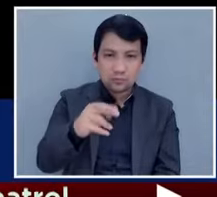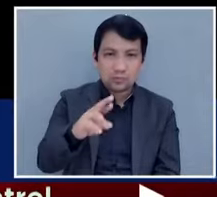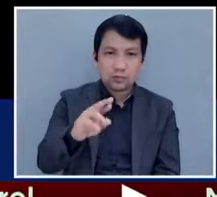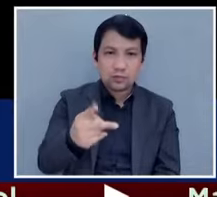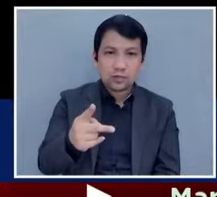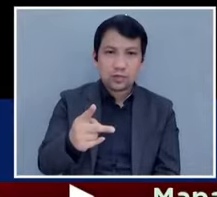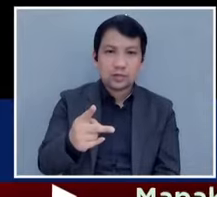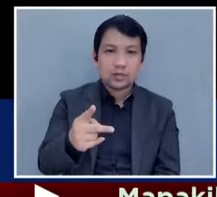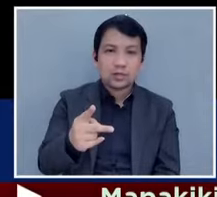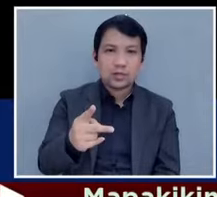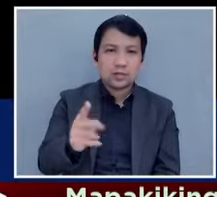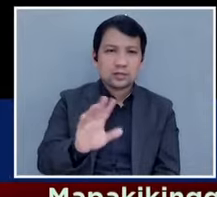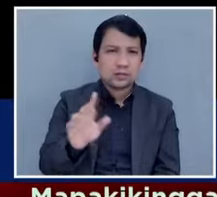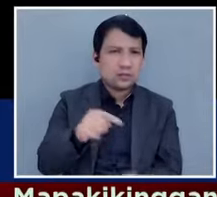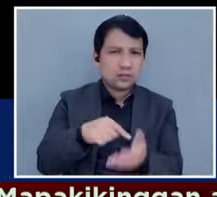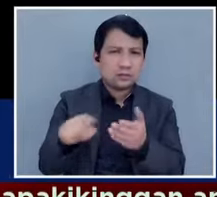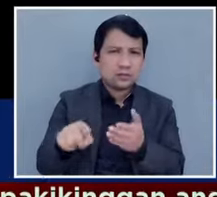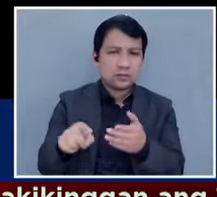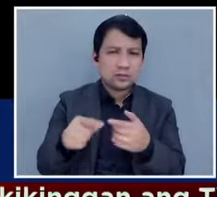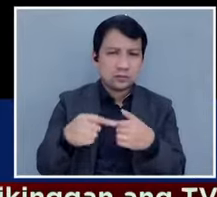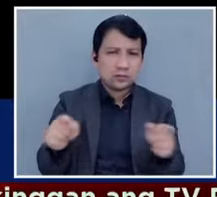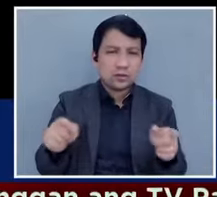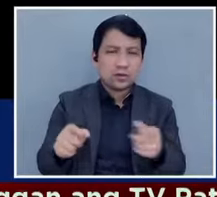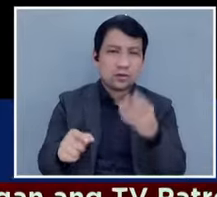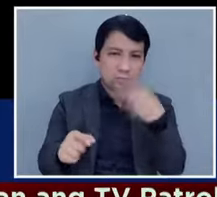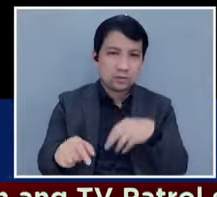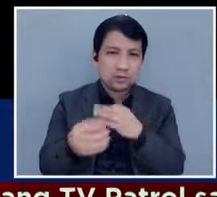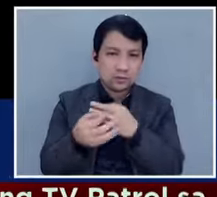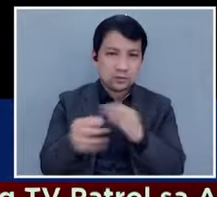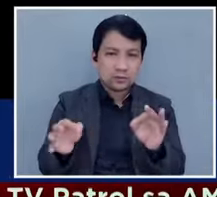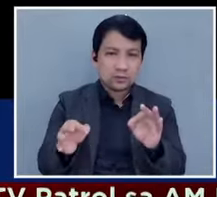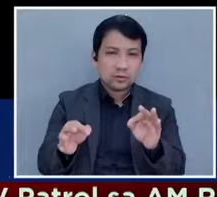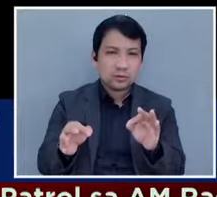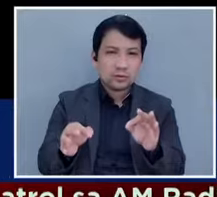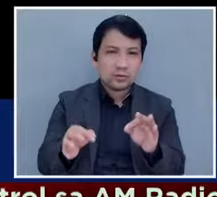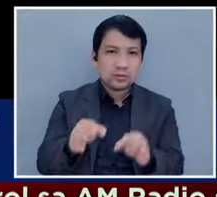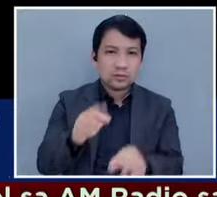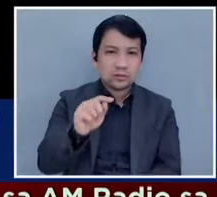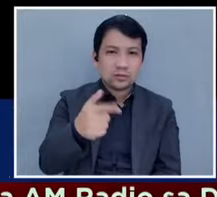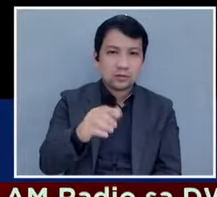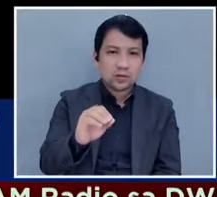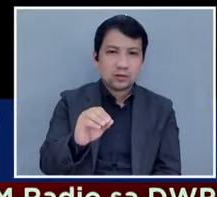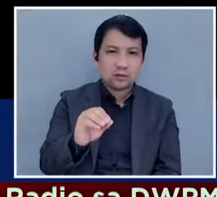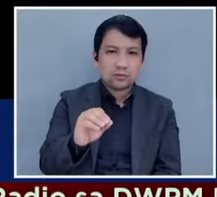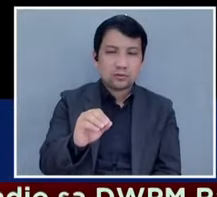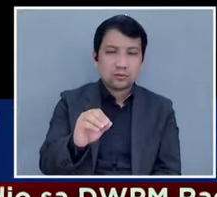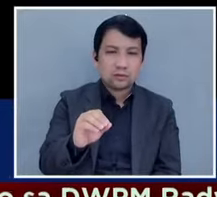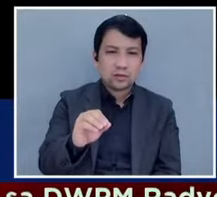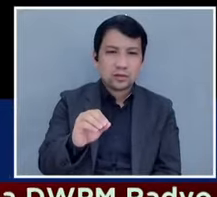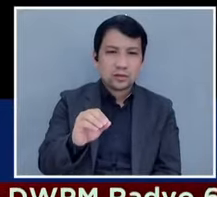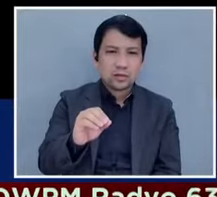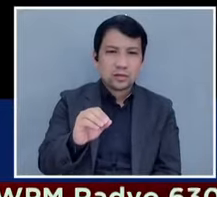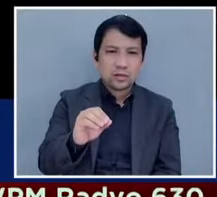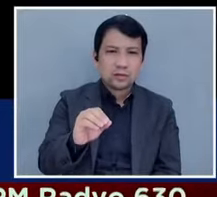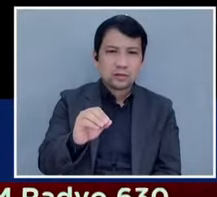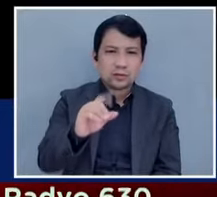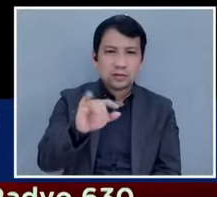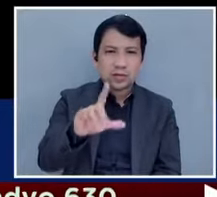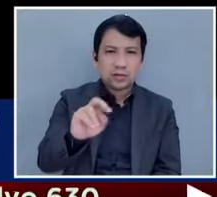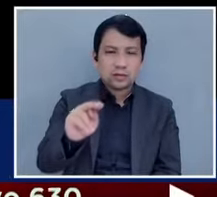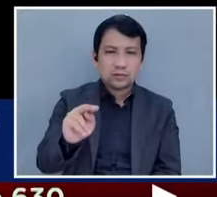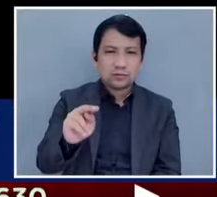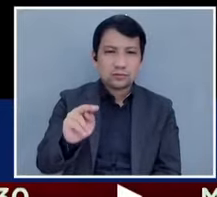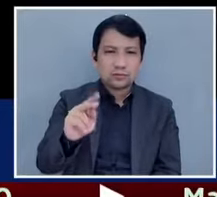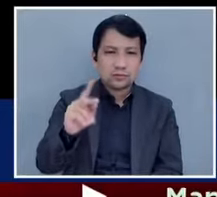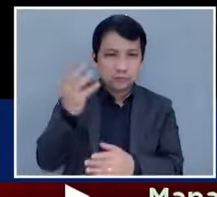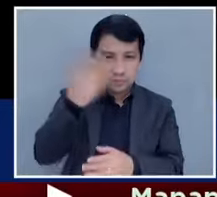pa ng bayad sa entrance dahil libre ang maligo sa Tago Falls. Tago ang tawag dahil nakatago ang